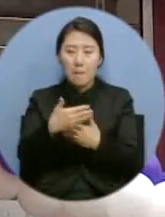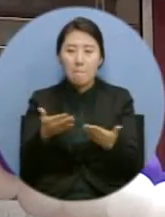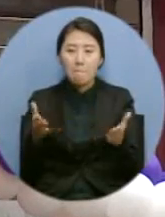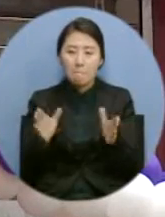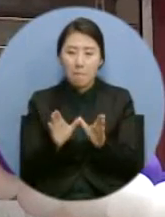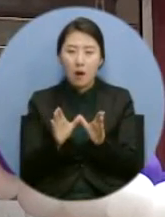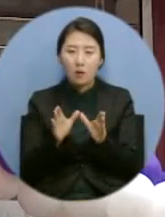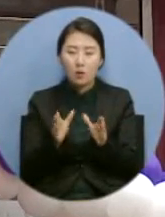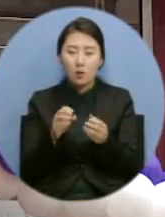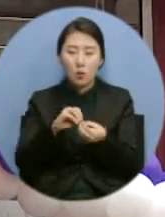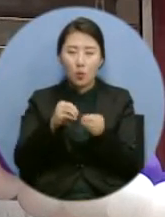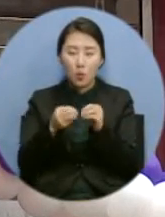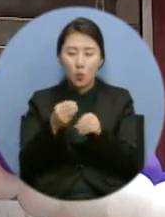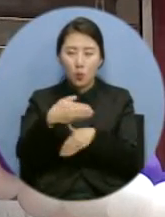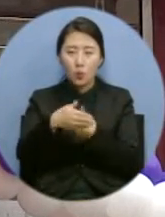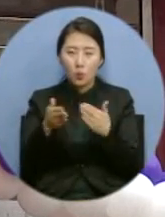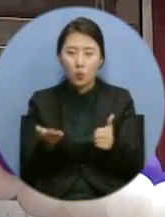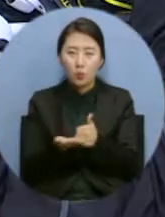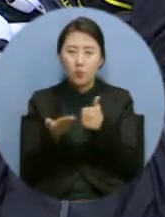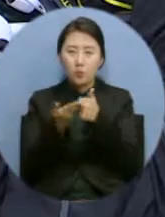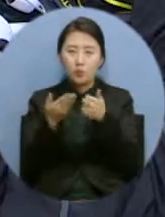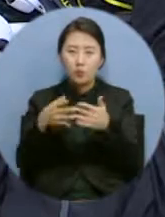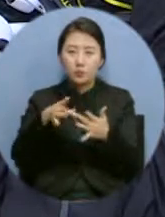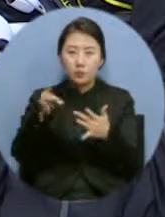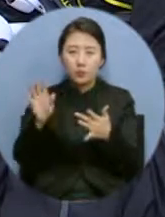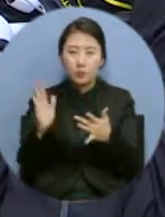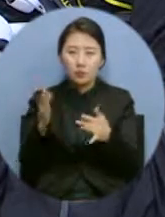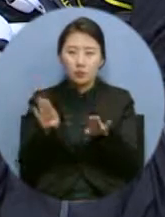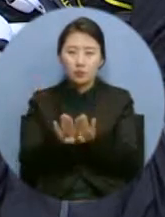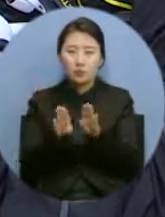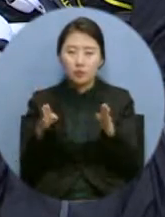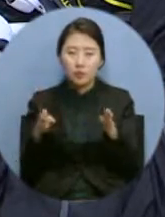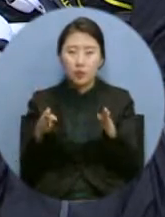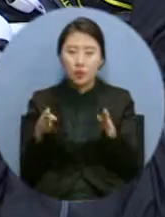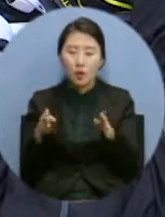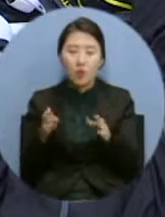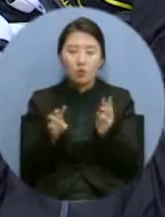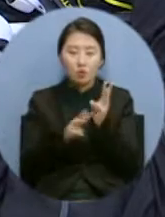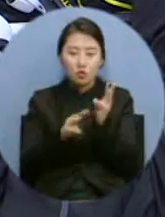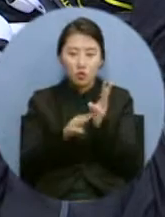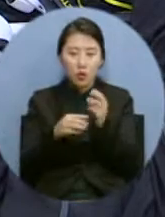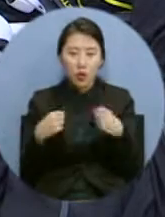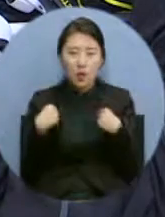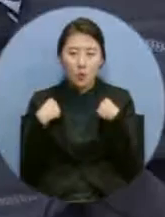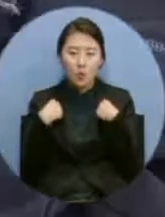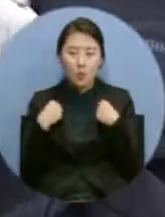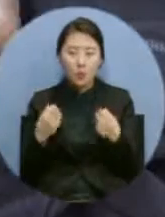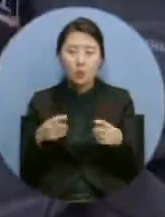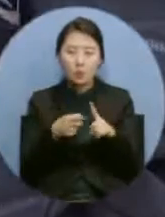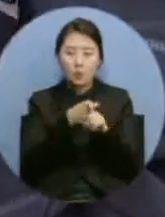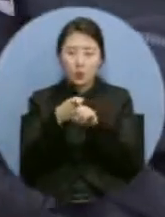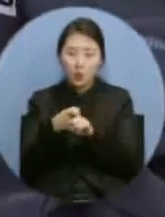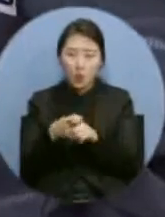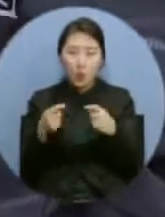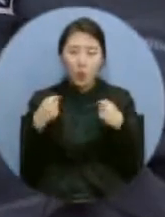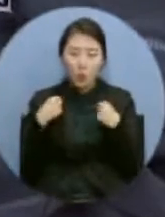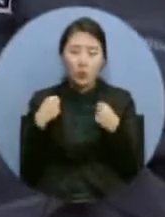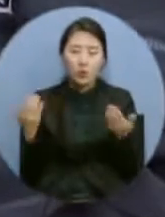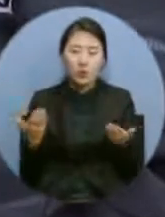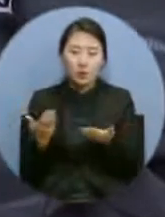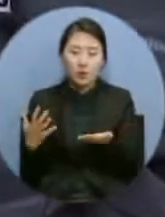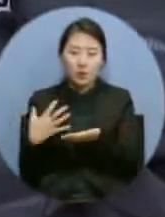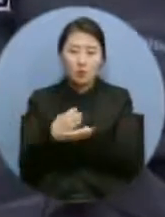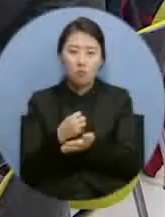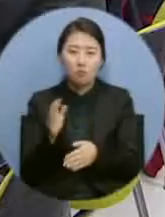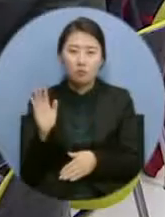최종 선정되면서 문을 열게 됐습니다. 중랑패션 봉제협동조합과의 협력을 통해 봉제 관련 일감도